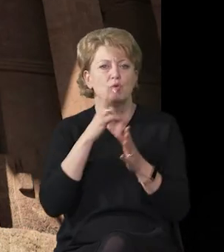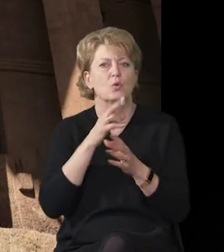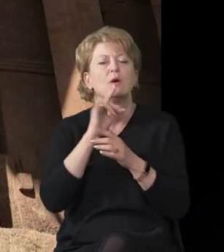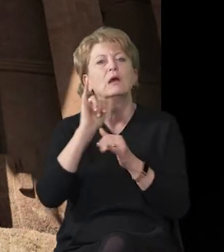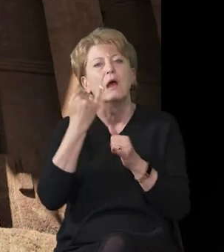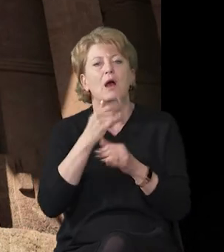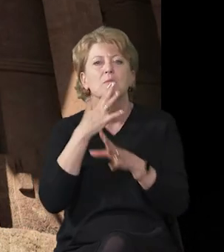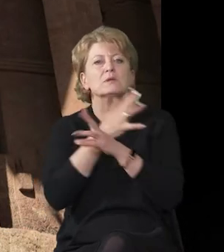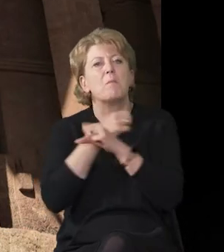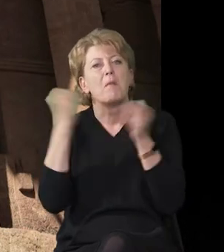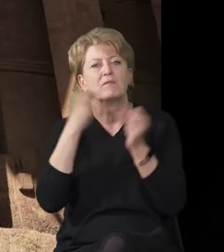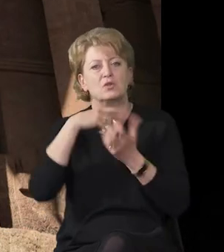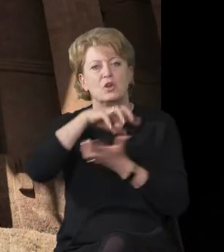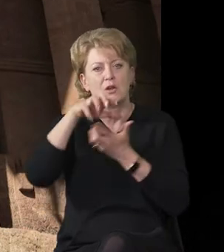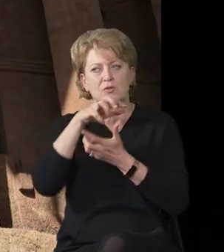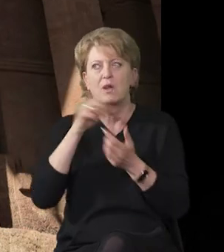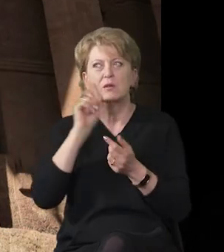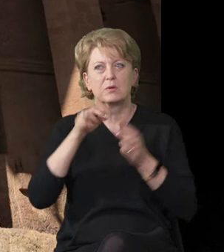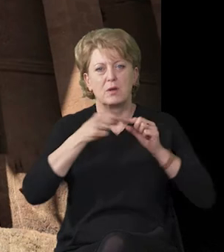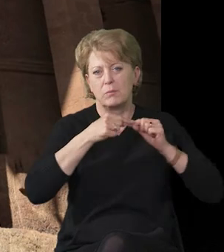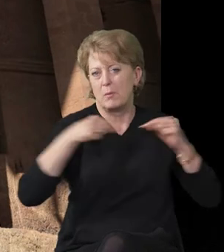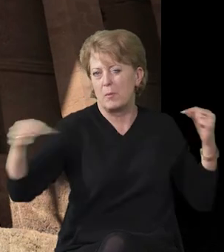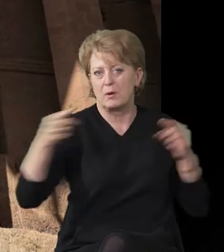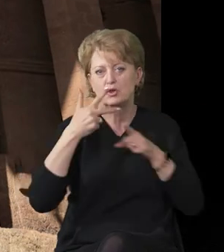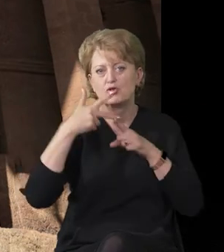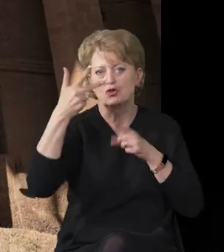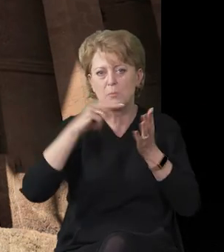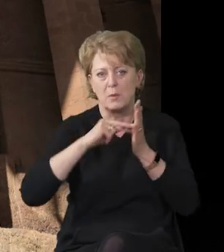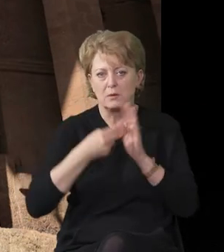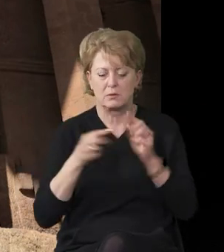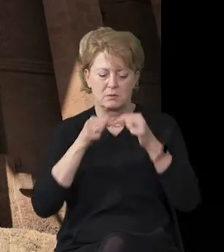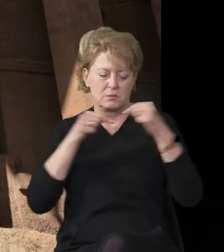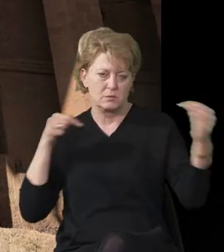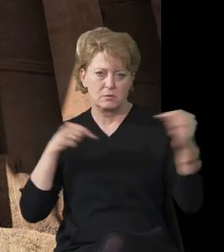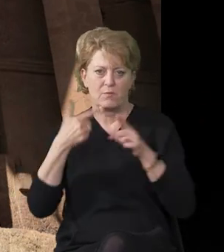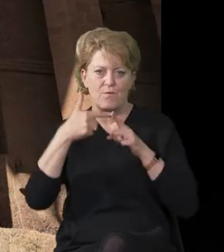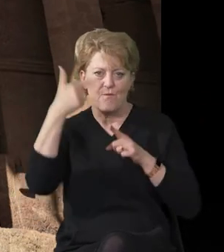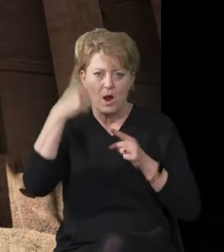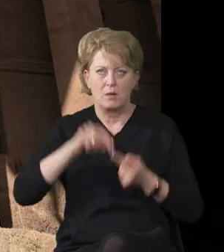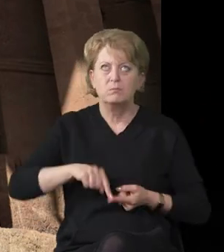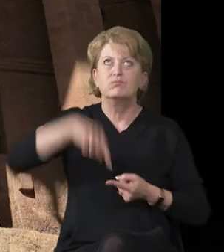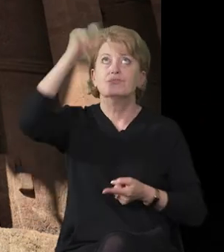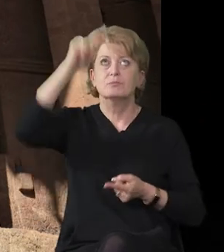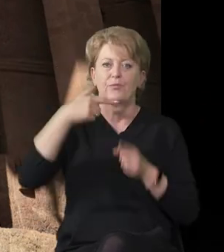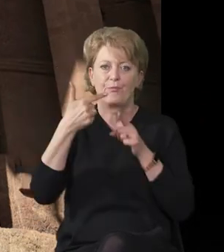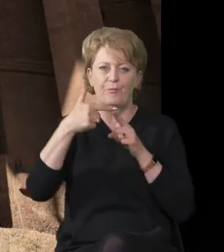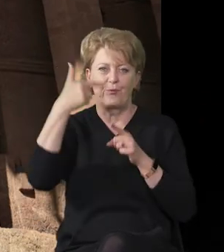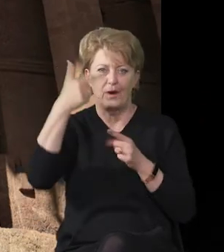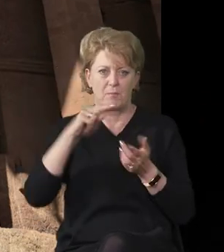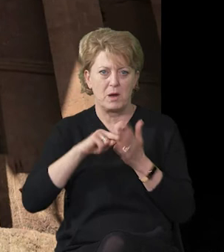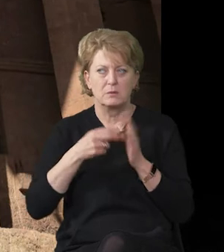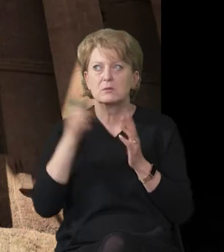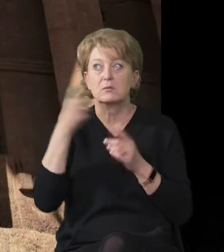największy. On ma 33 metry długości, 23 metry szerokości i 12 metrów wysokości. To jest ogromna